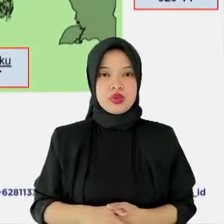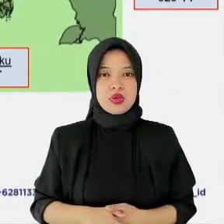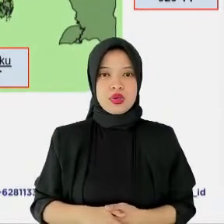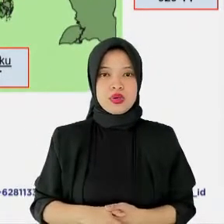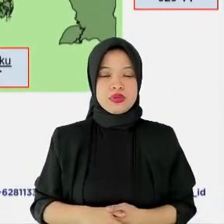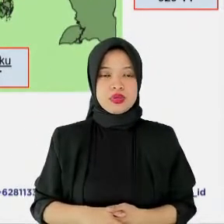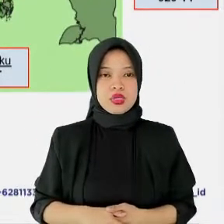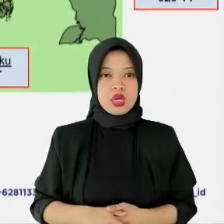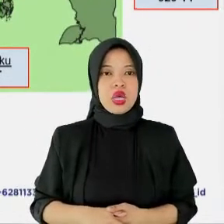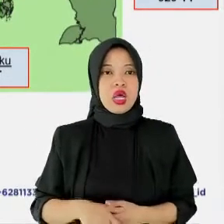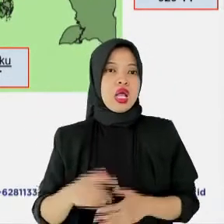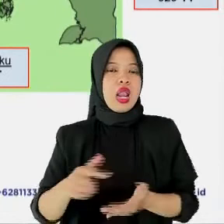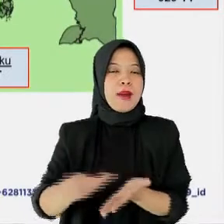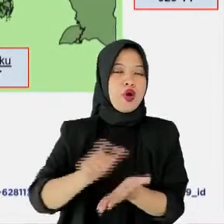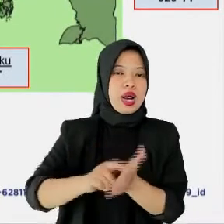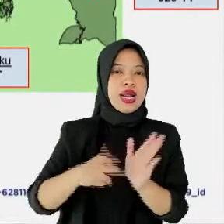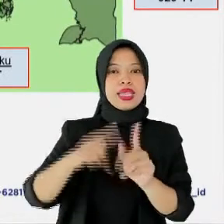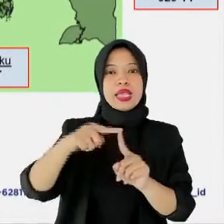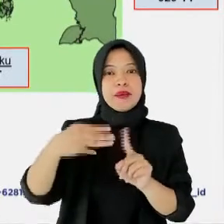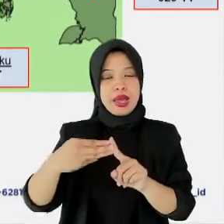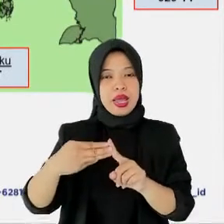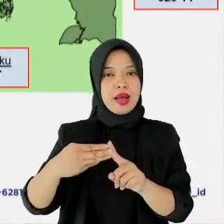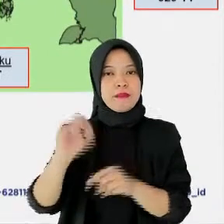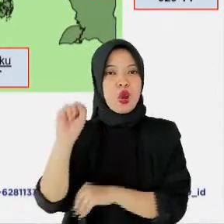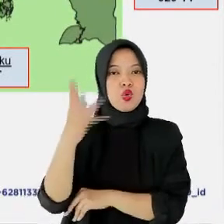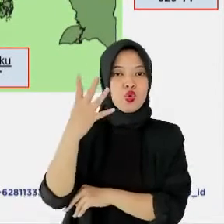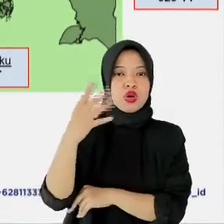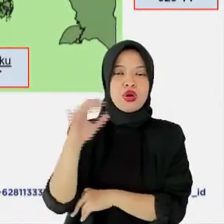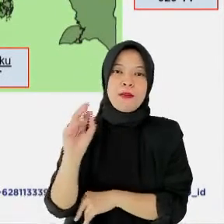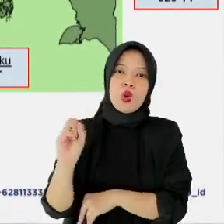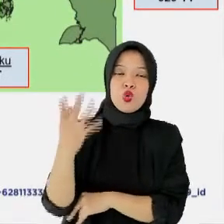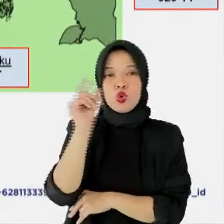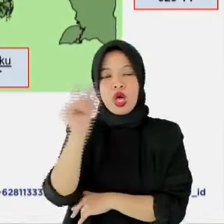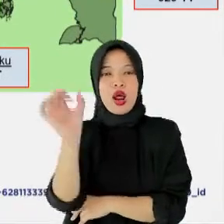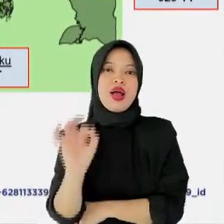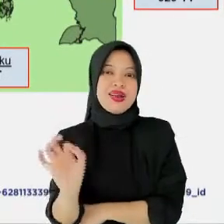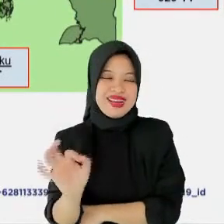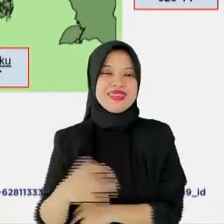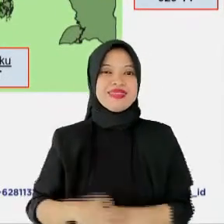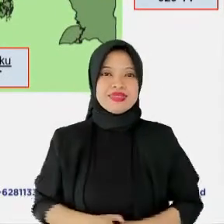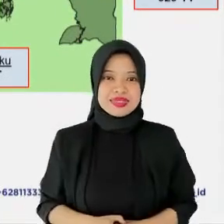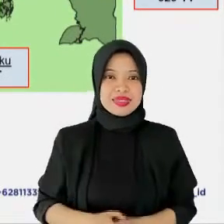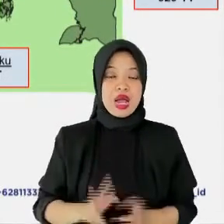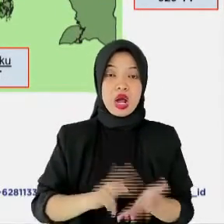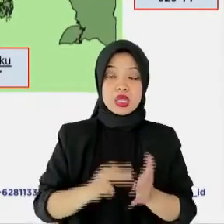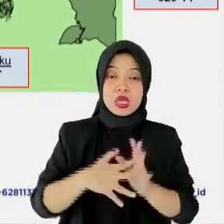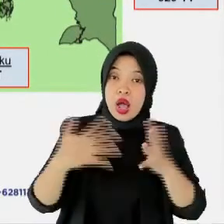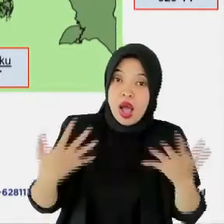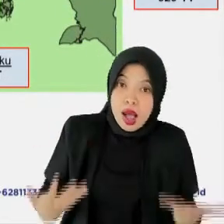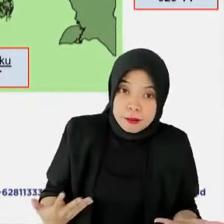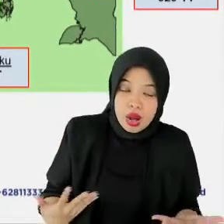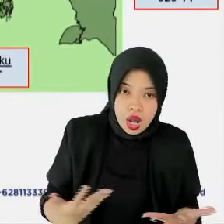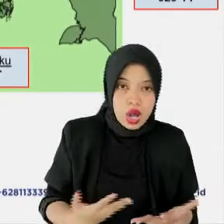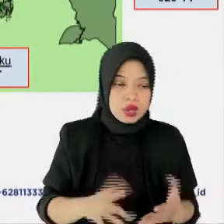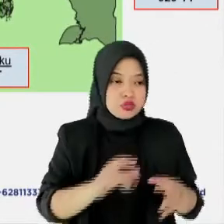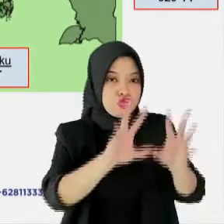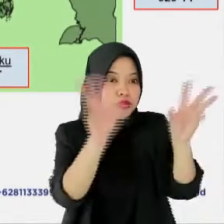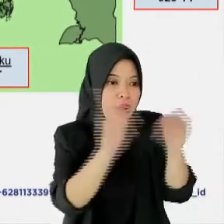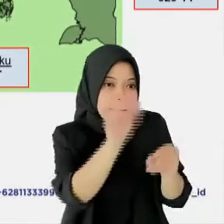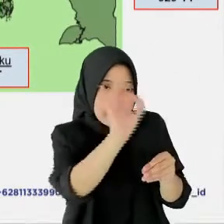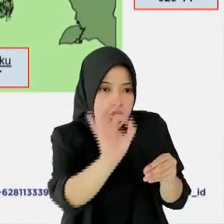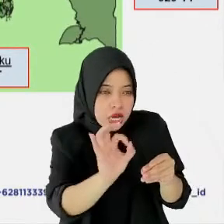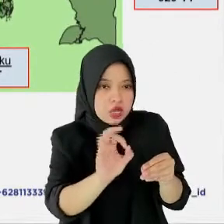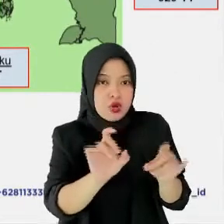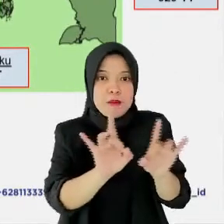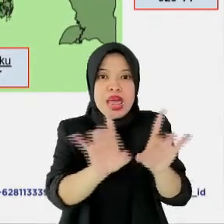Indonesia minus NTB, NTT, Maluku, dan Maluku Utara. Dokter Dewi, berarti karena kita bicara dinamis, waktu kita bicara prosentase nih